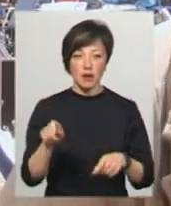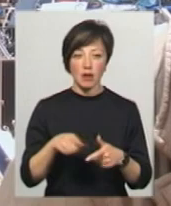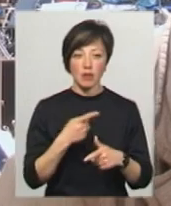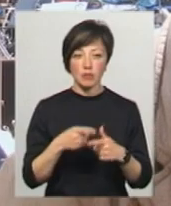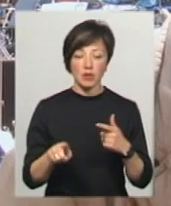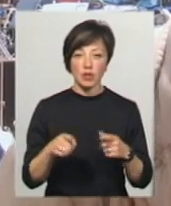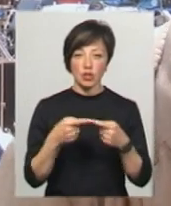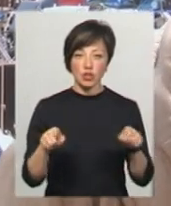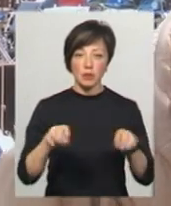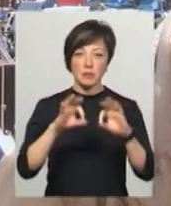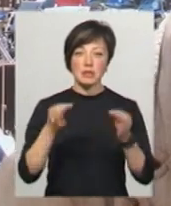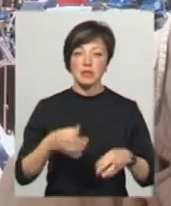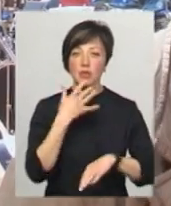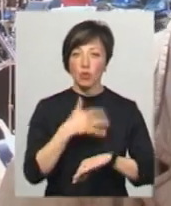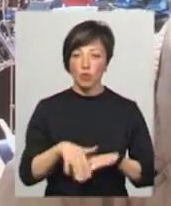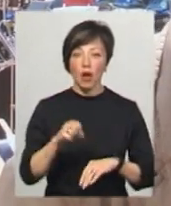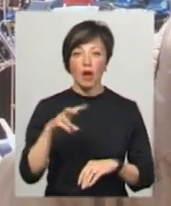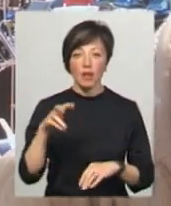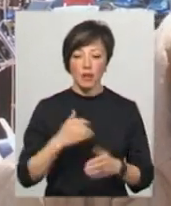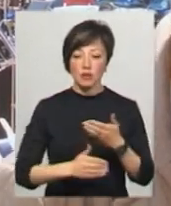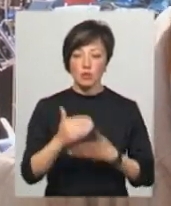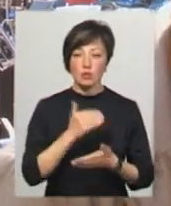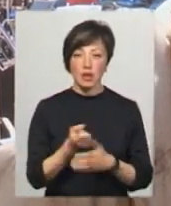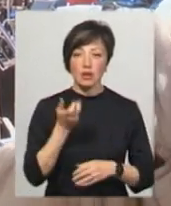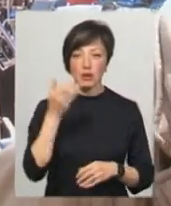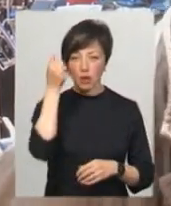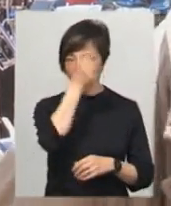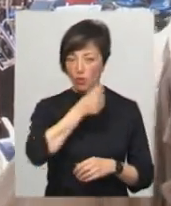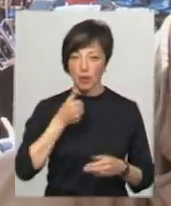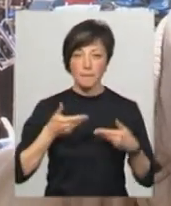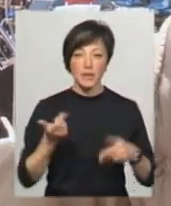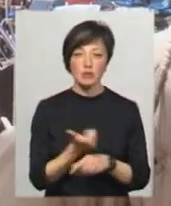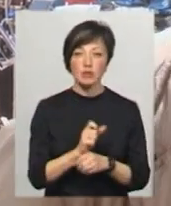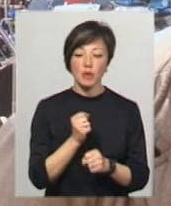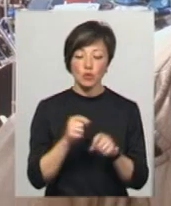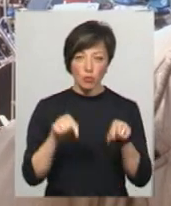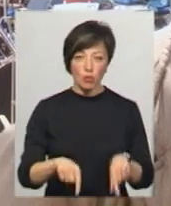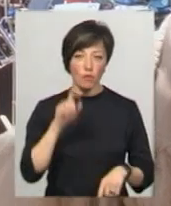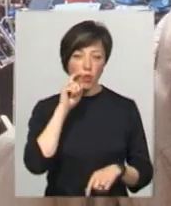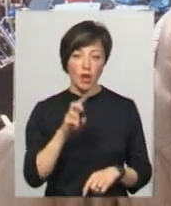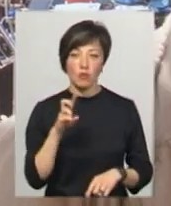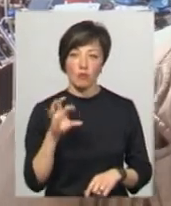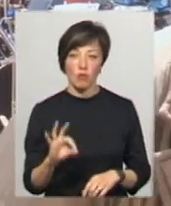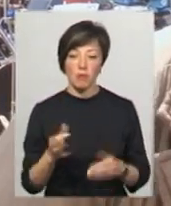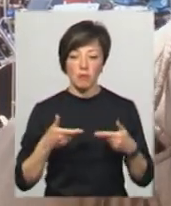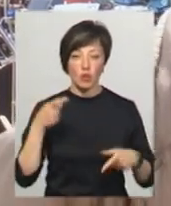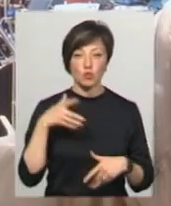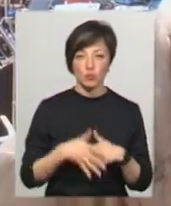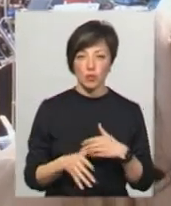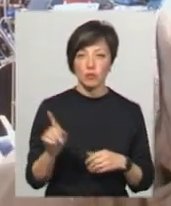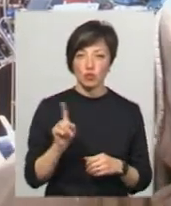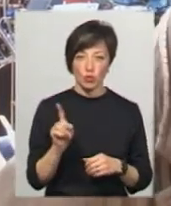інших мистецьких акціях за кордоном. Але з останніх кілька років ми більше працюємо в Україні, оскільки ми розуміємо,